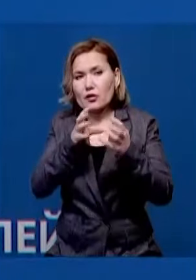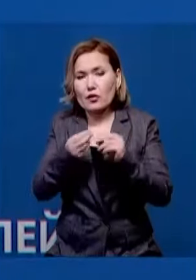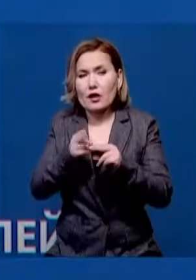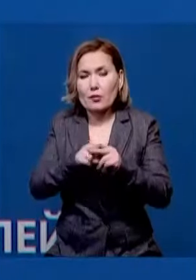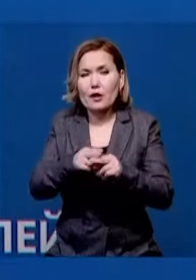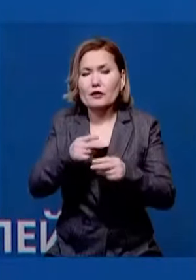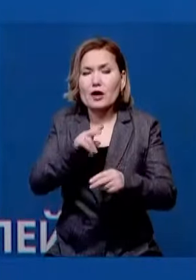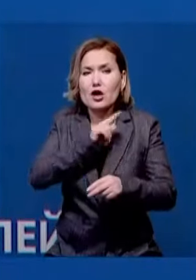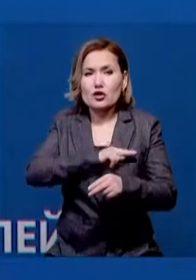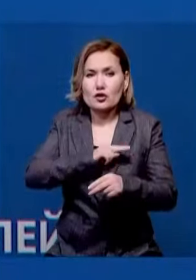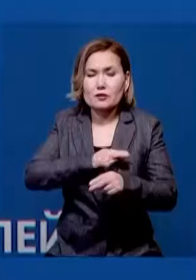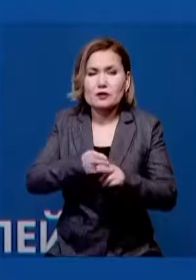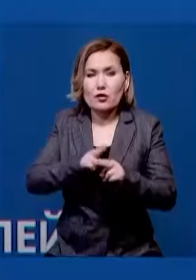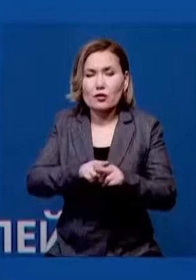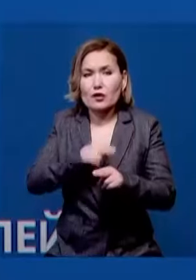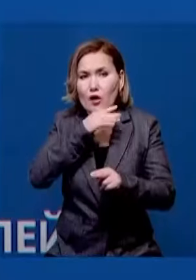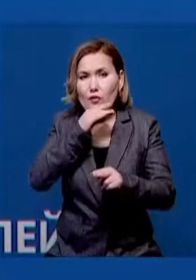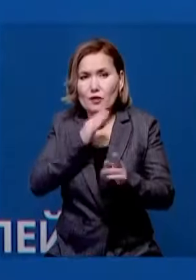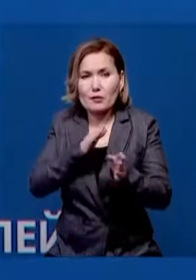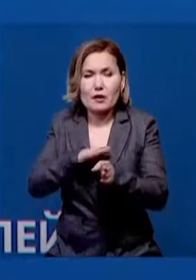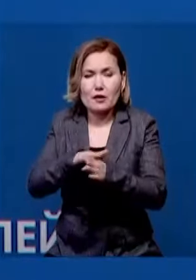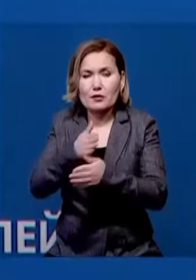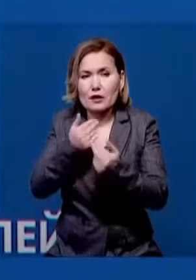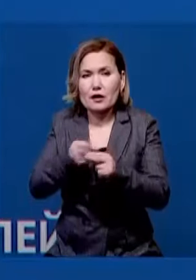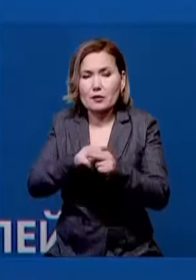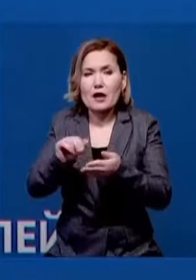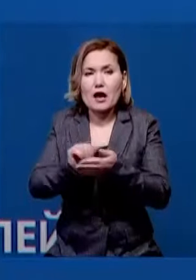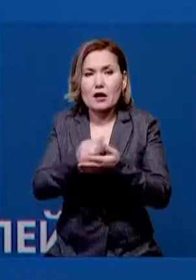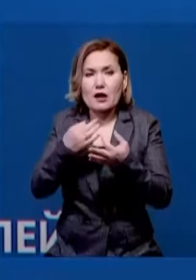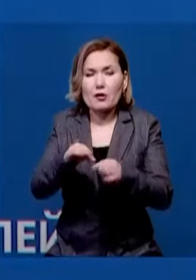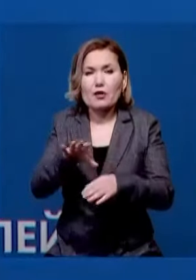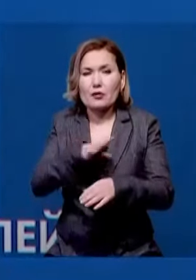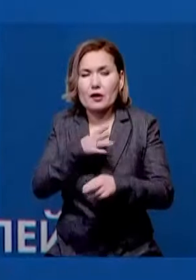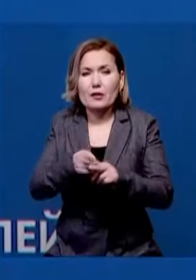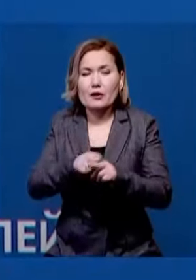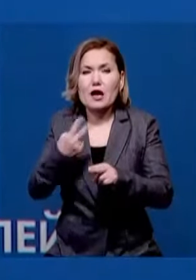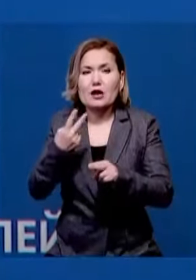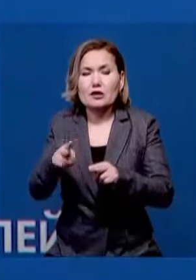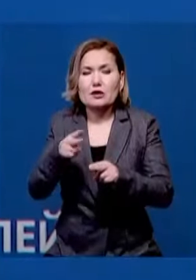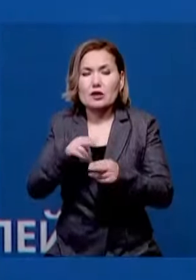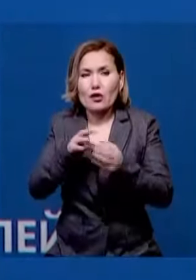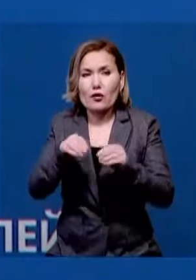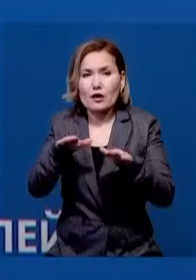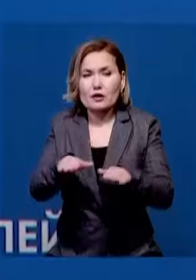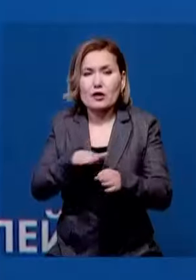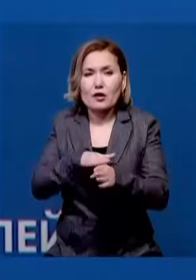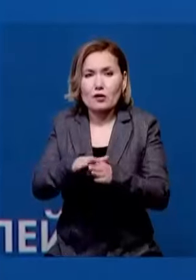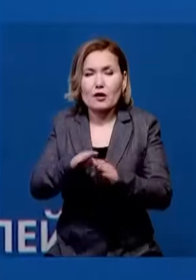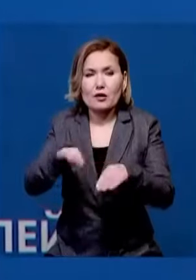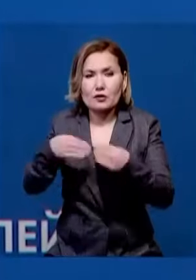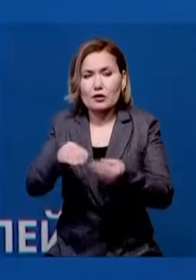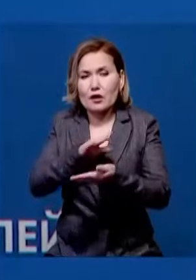беру туралы ұсыныс тіпті ақылға сыймайды. Мұндай нәрсе әлемде жоқ. Лицензия беру болса, бұрынғыдай жергілікті атқарушы органдардың құзыретінде қалып